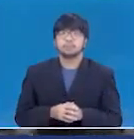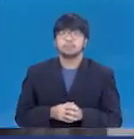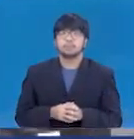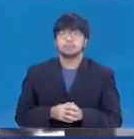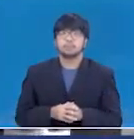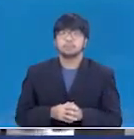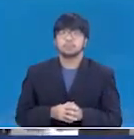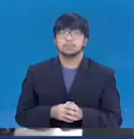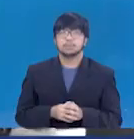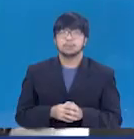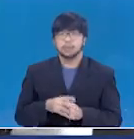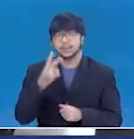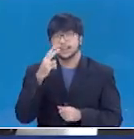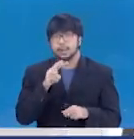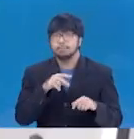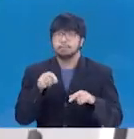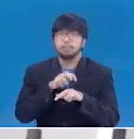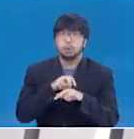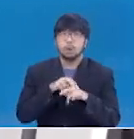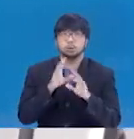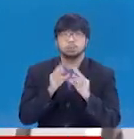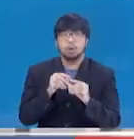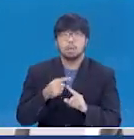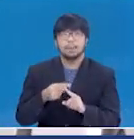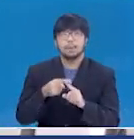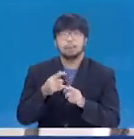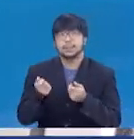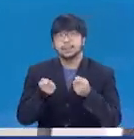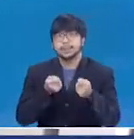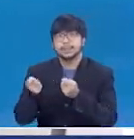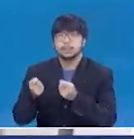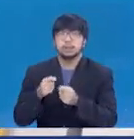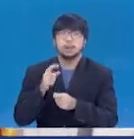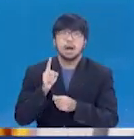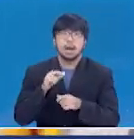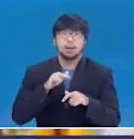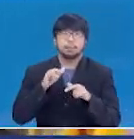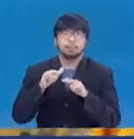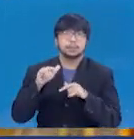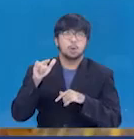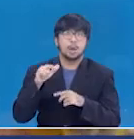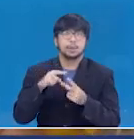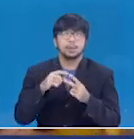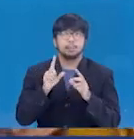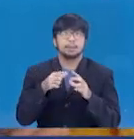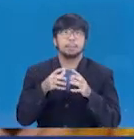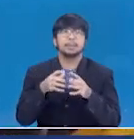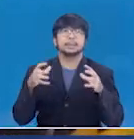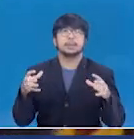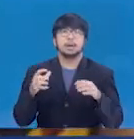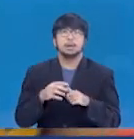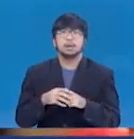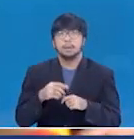Untuk mengantisipasi lonjakan penumpang, sejumlah maskapai mengganti pesawat dengan kapasitas yang lebih besar, serta menambah 403